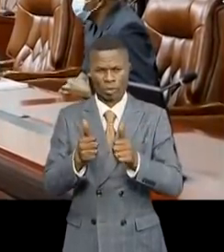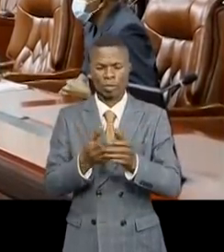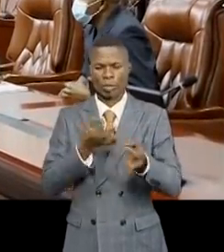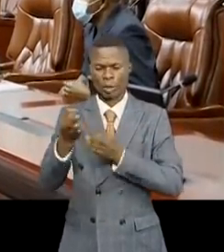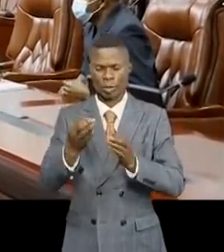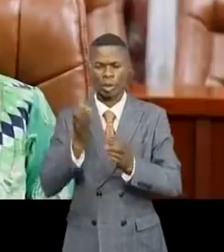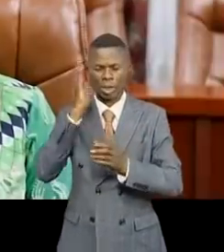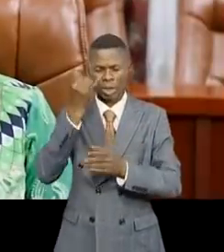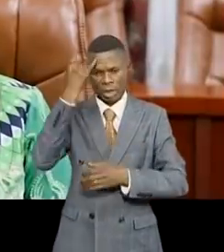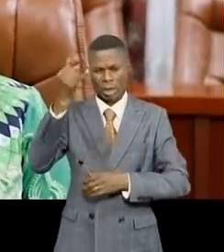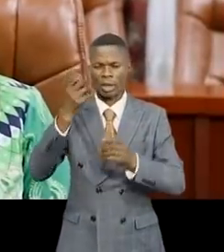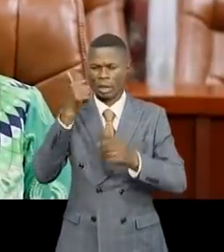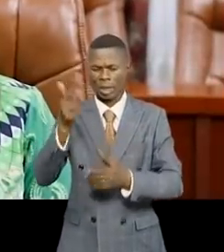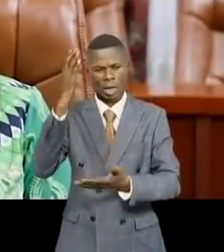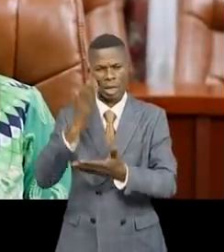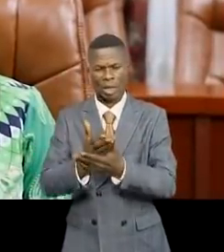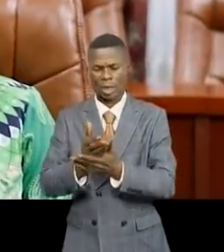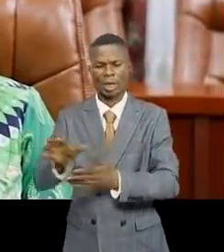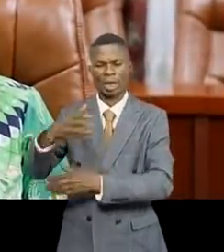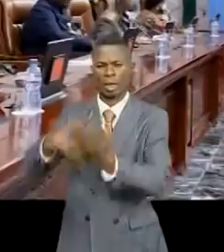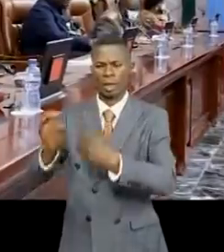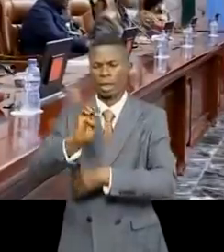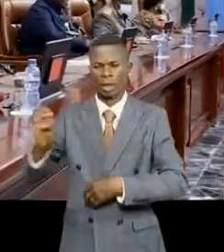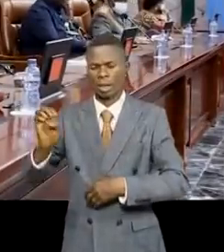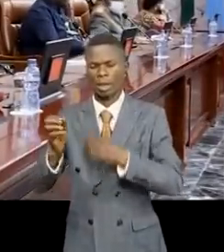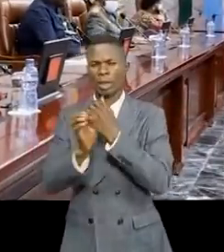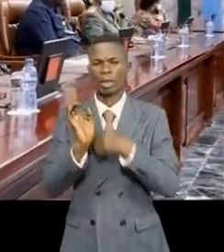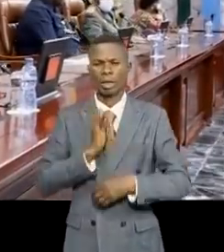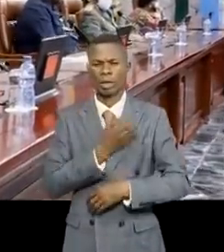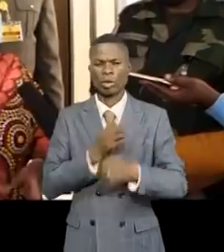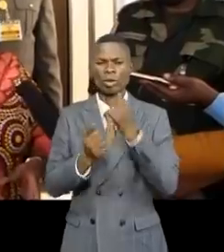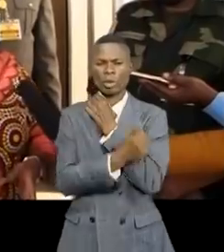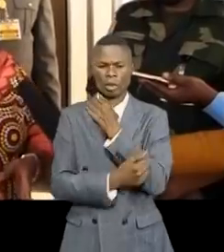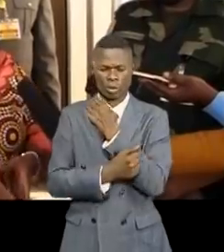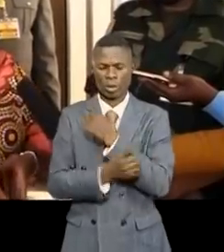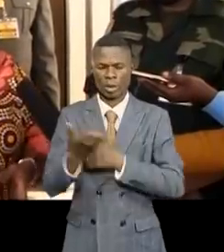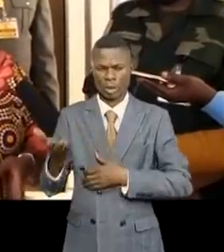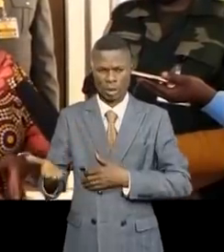volonté commune de mettre fin à l'insécurité dans l'est de la RDC.